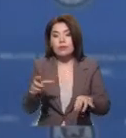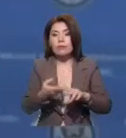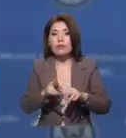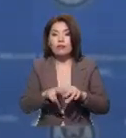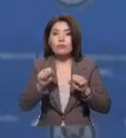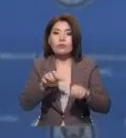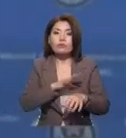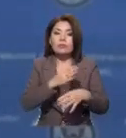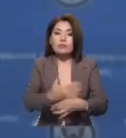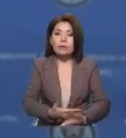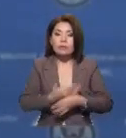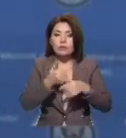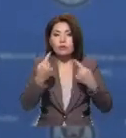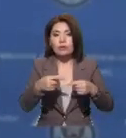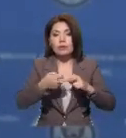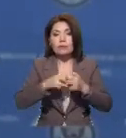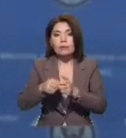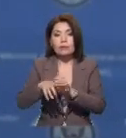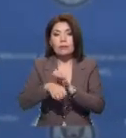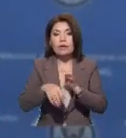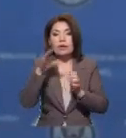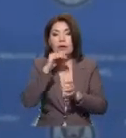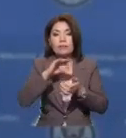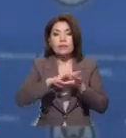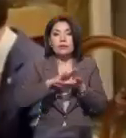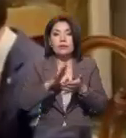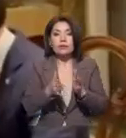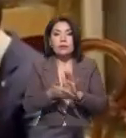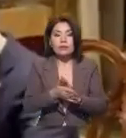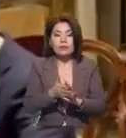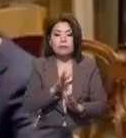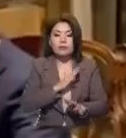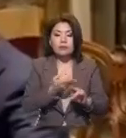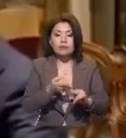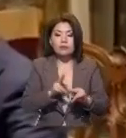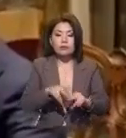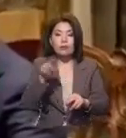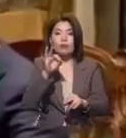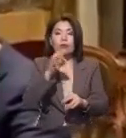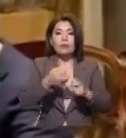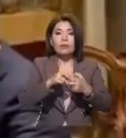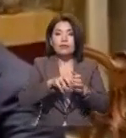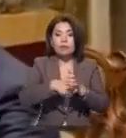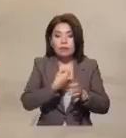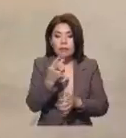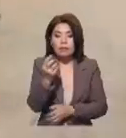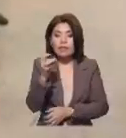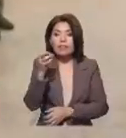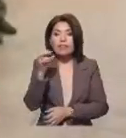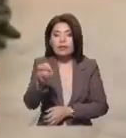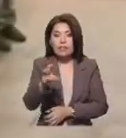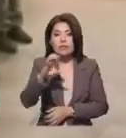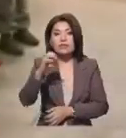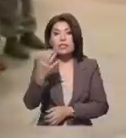может способствовать решению других задач, которые мы намерены решить. Говоря о расширении конфликта, Блинкен подчеркнул, что США